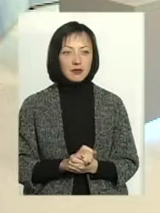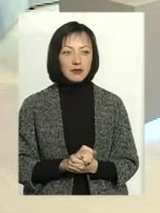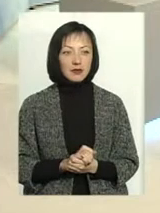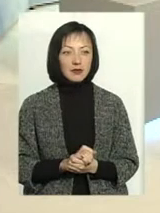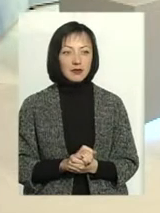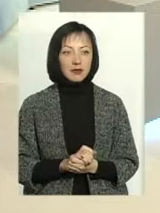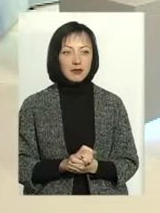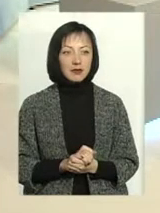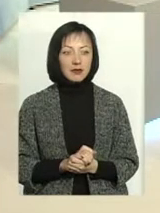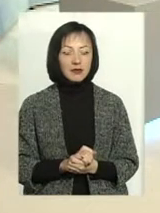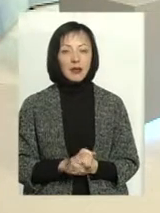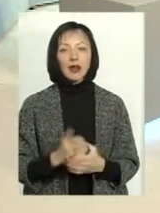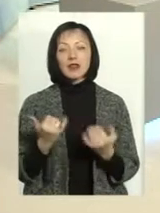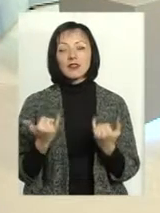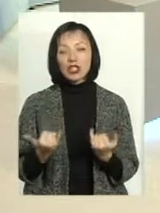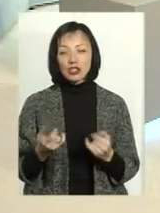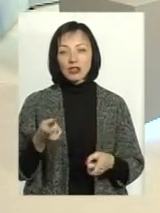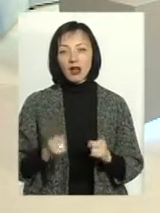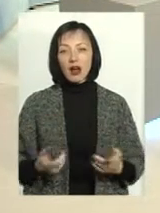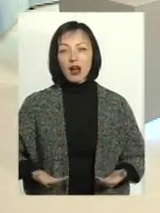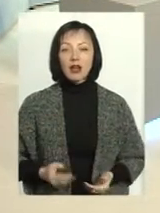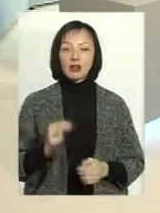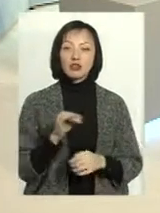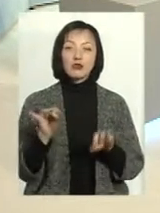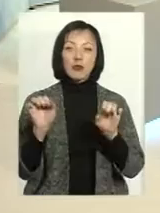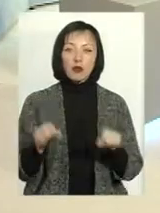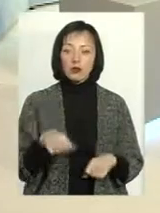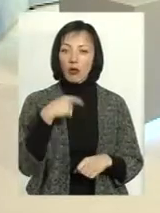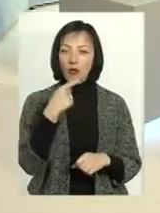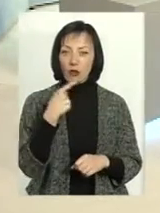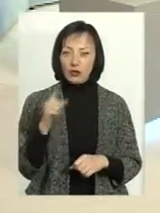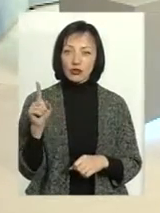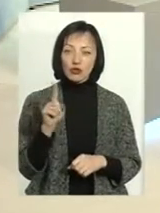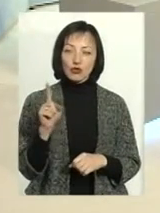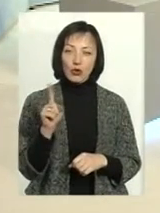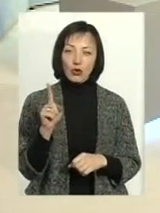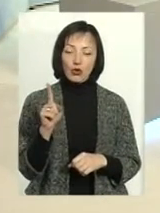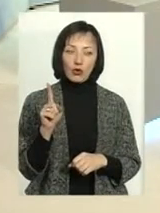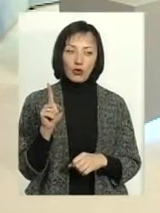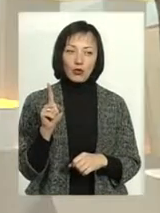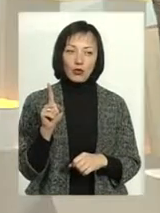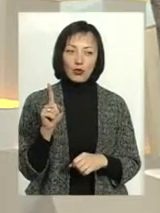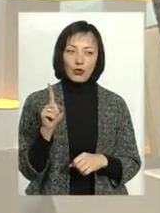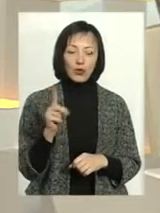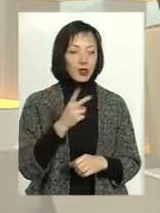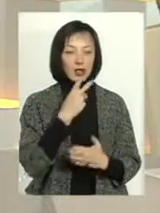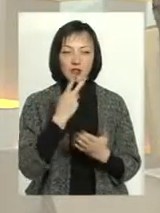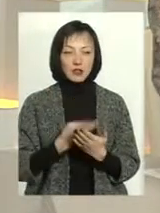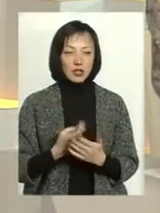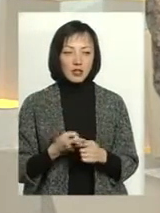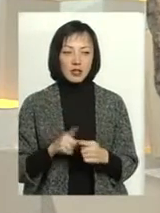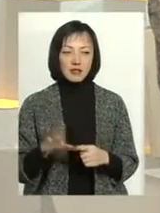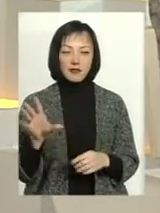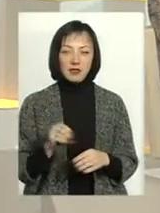в нинішніх реаліях, чи можемо ми говорити, що, по суті, незважаючи на оці